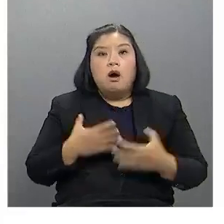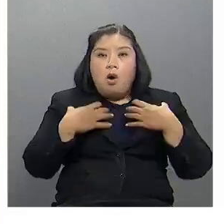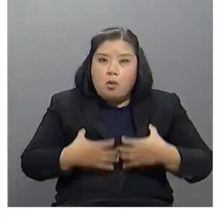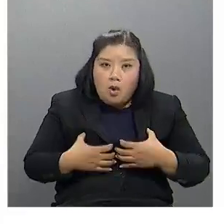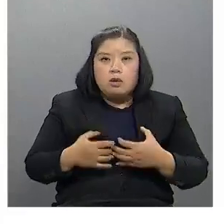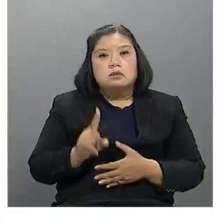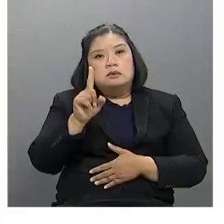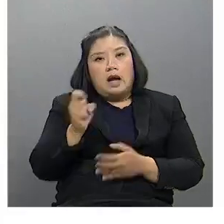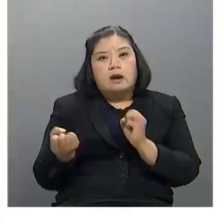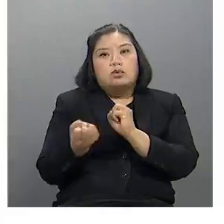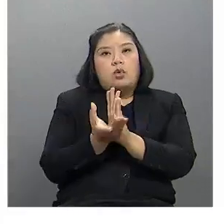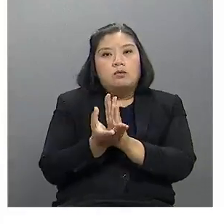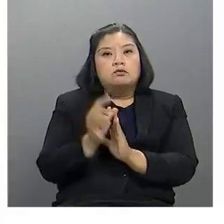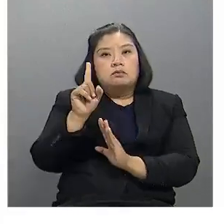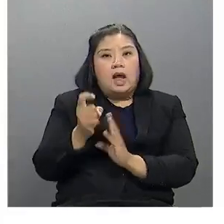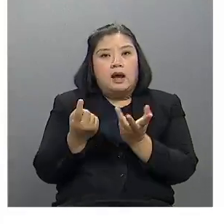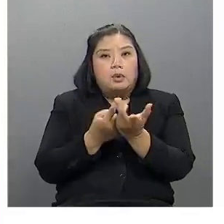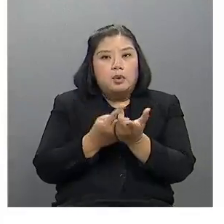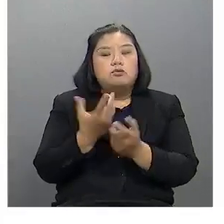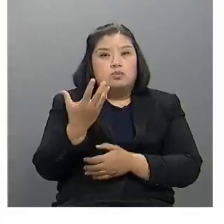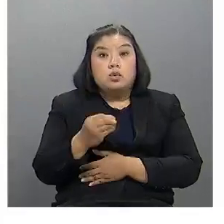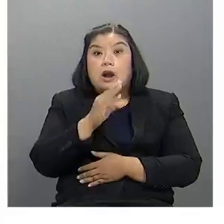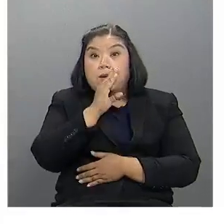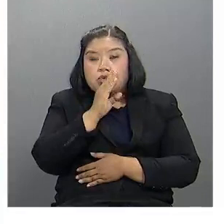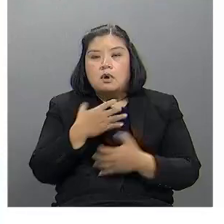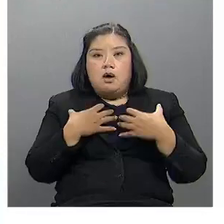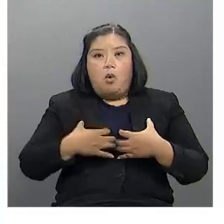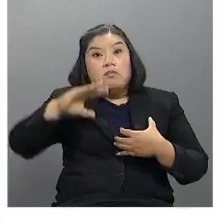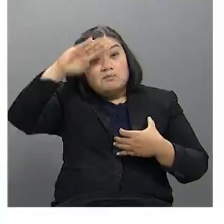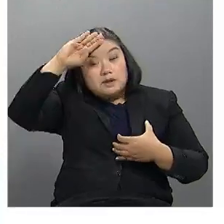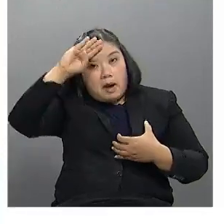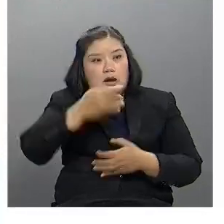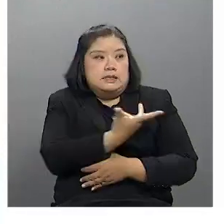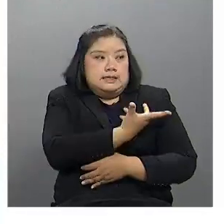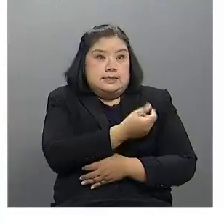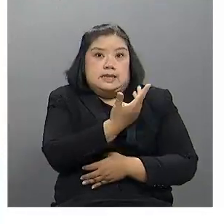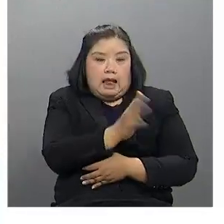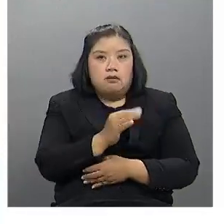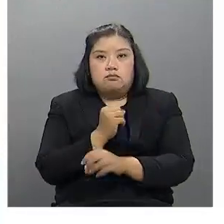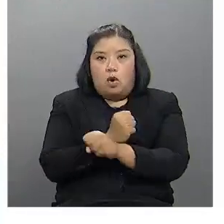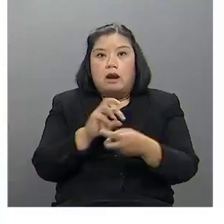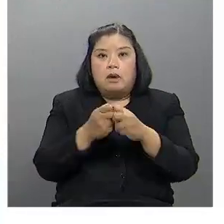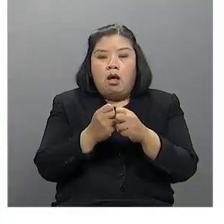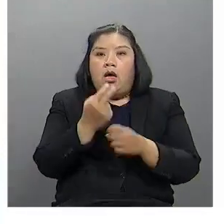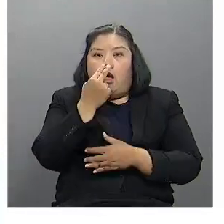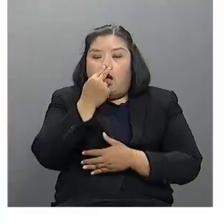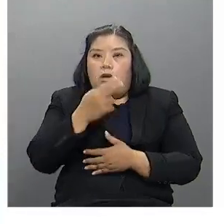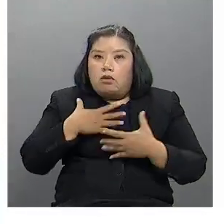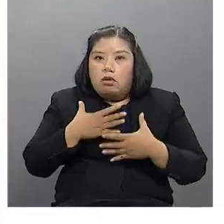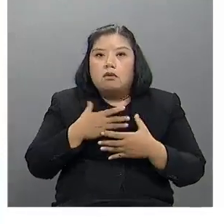ชีวิตโดยหากให้เร็วหลังมีอาการปอดบวมจะลดอาการที่จะเข้าสู่ภาวะหายใจล้มเหลวหรือเสีย